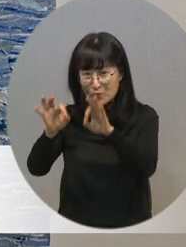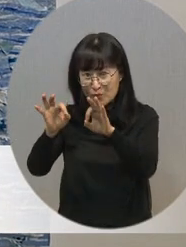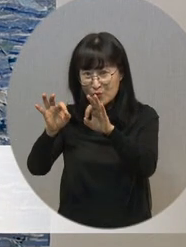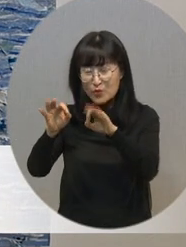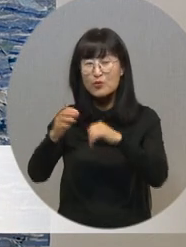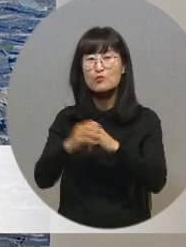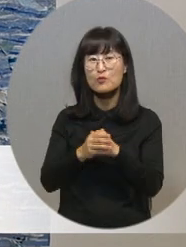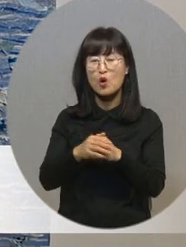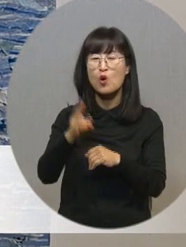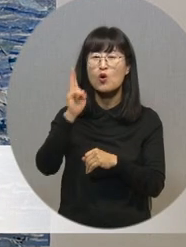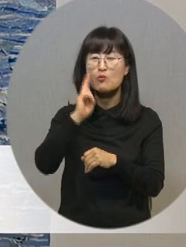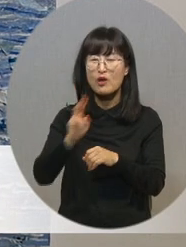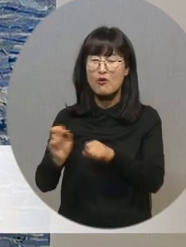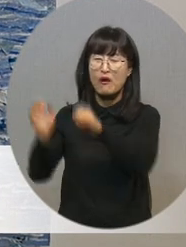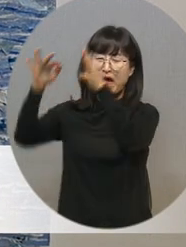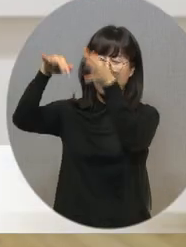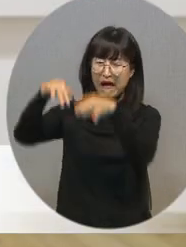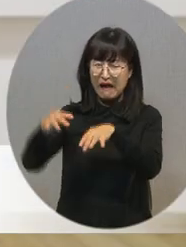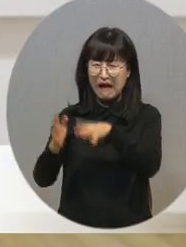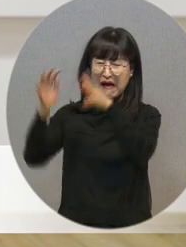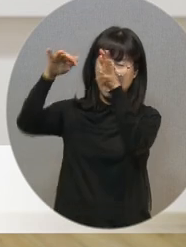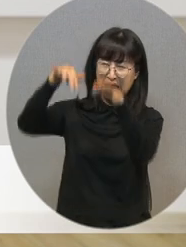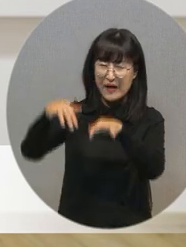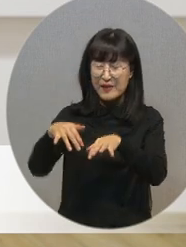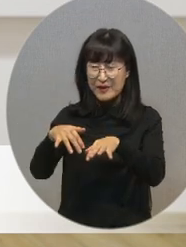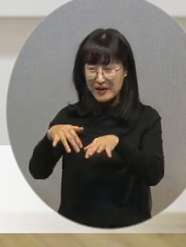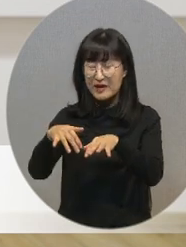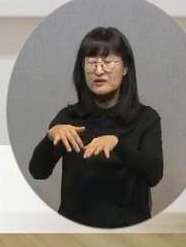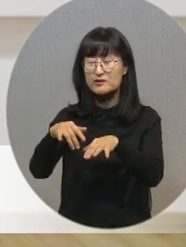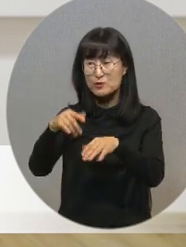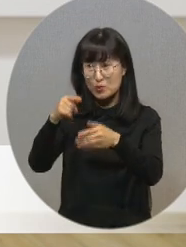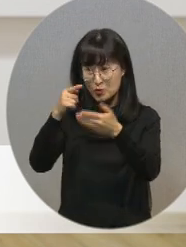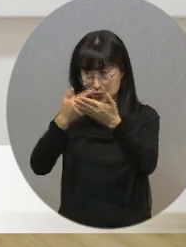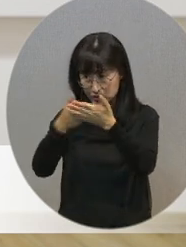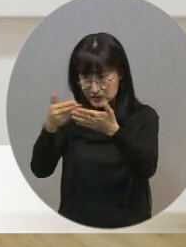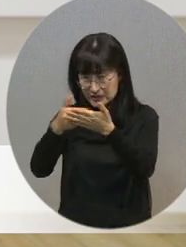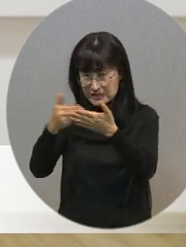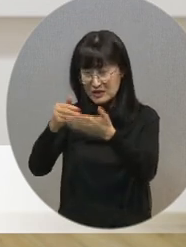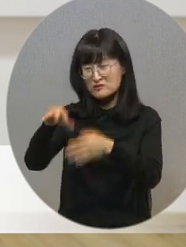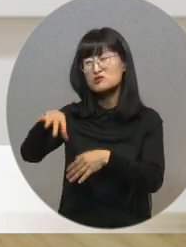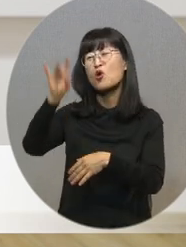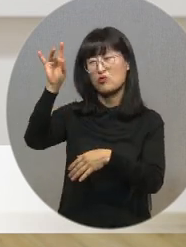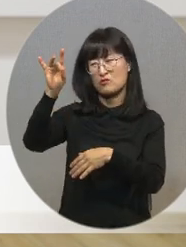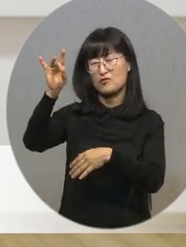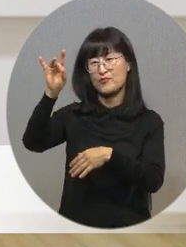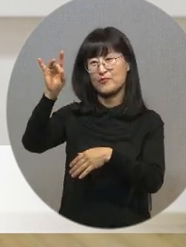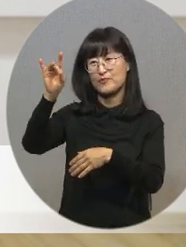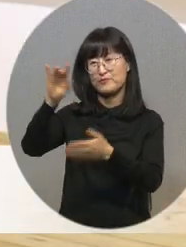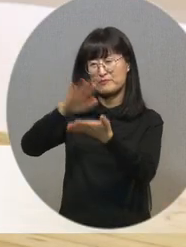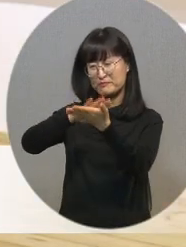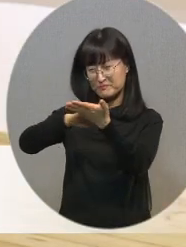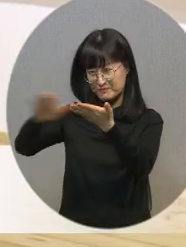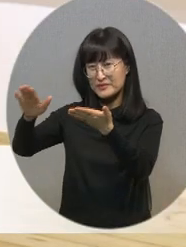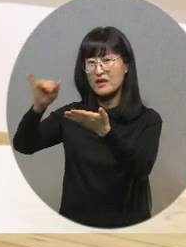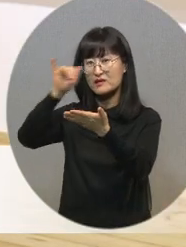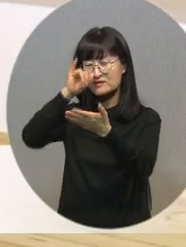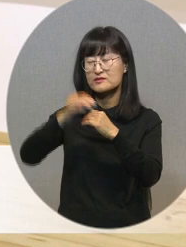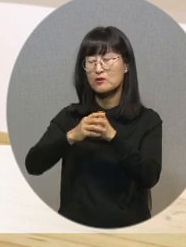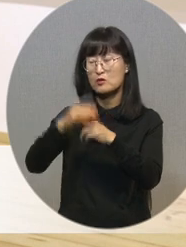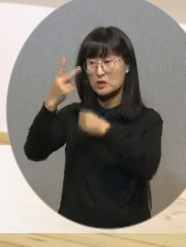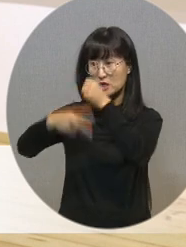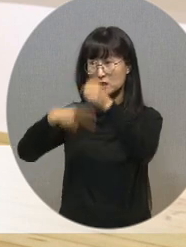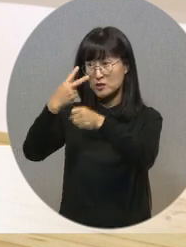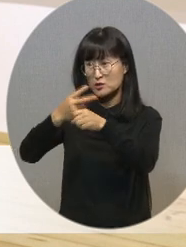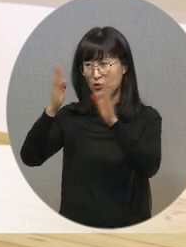굉장히 거친 파도가 있어요. 그걸 깔았었고 그러면서 2년 동안 지켜온